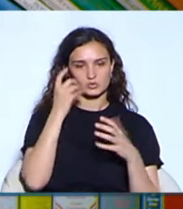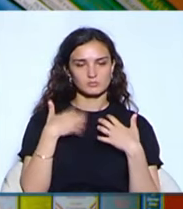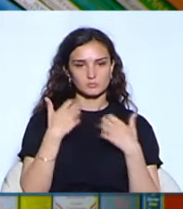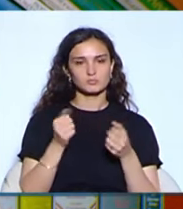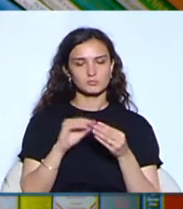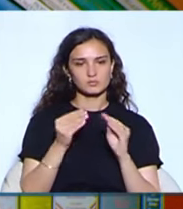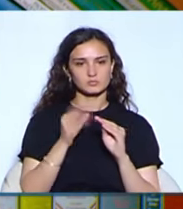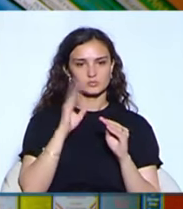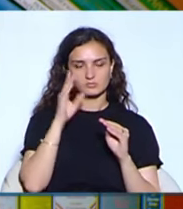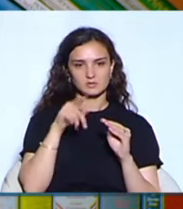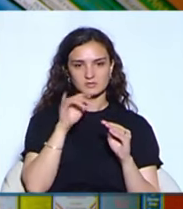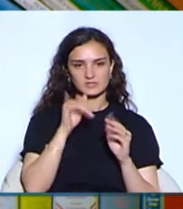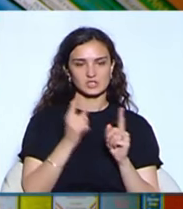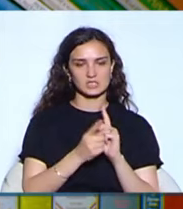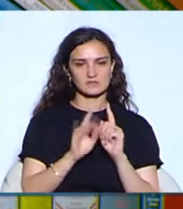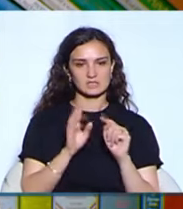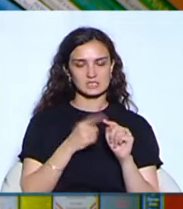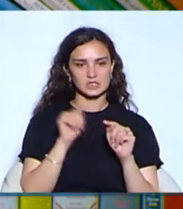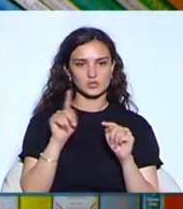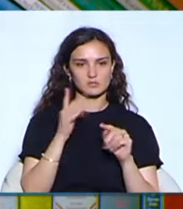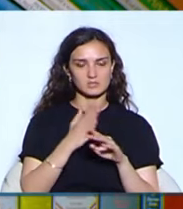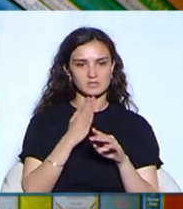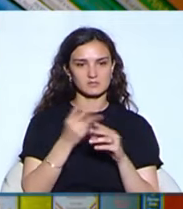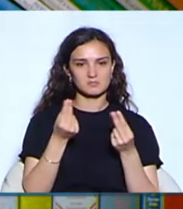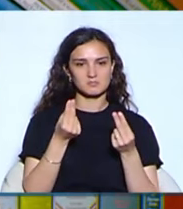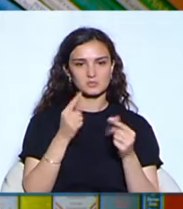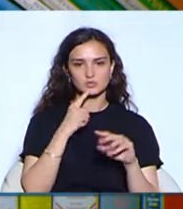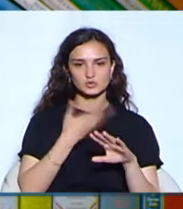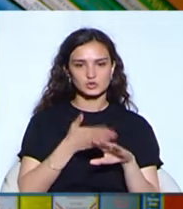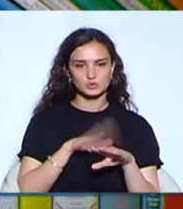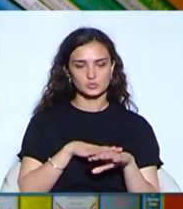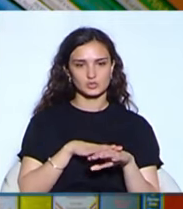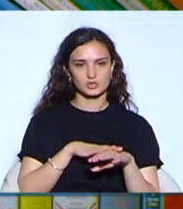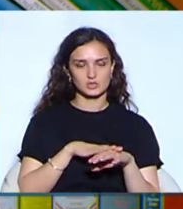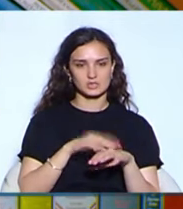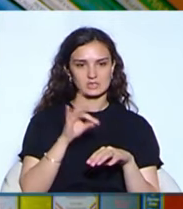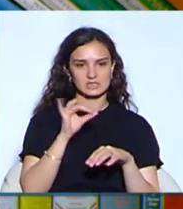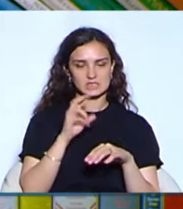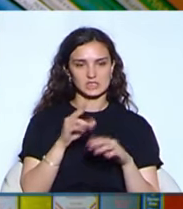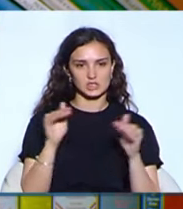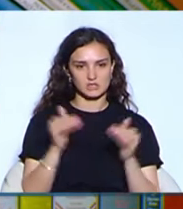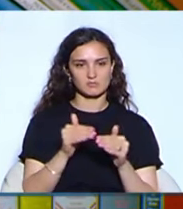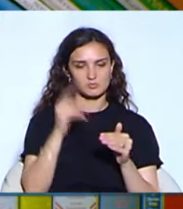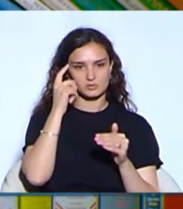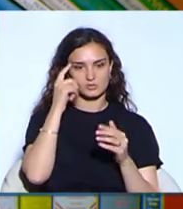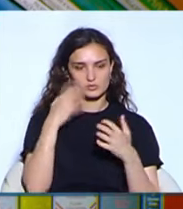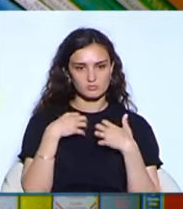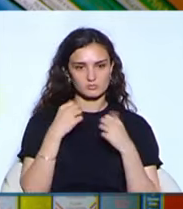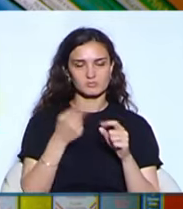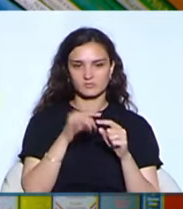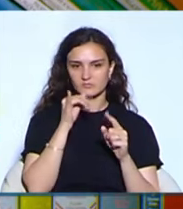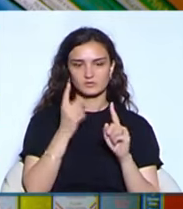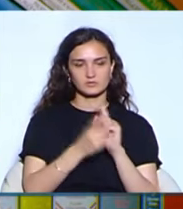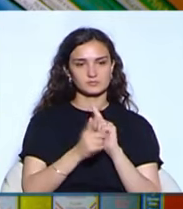ჯანმრთელობის პრობლემა, შობელი ამას ვერ შეცვლის. ის რომ აქვს მატერიალური სიდუხჭირე, იმისათვის რომ რისკი შეამცირო მენტალური ჯანმრთელობის, ამას